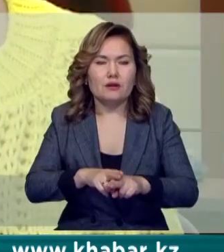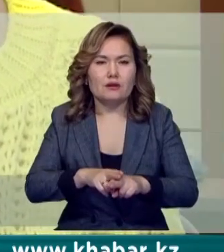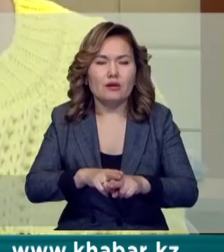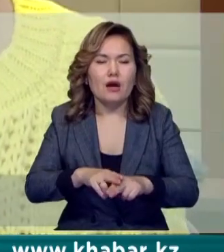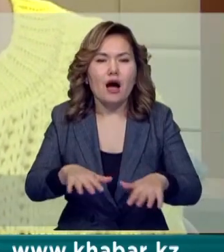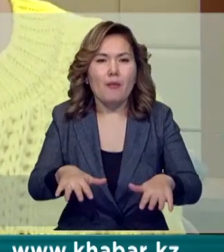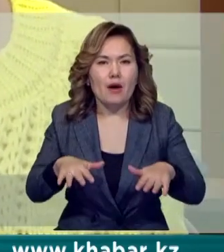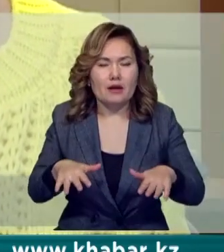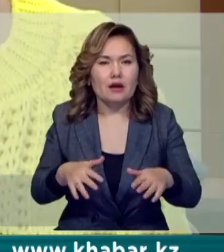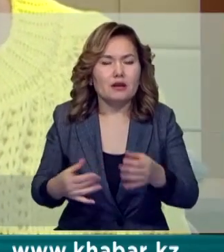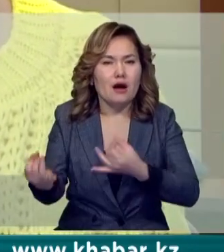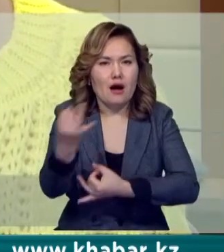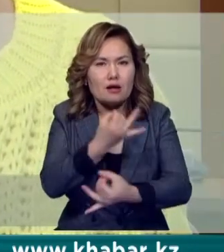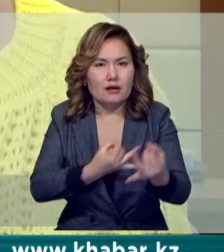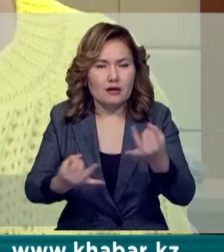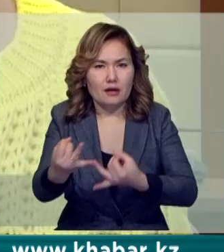мәжіліс қабырғасында